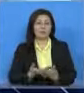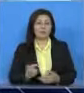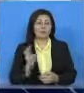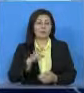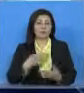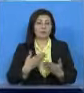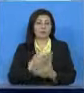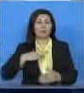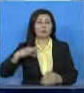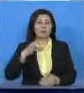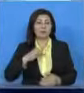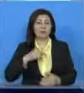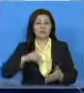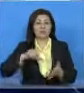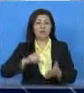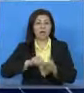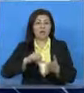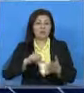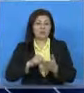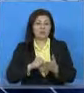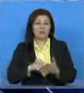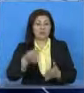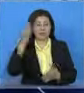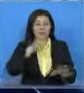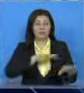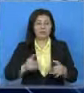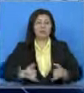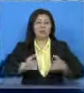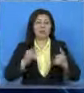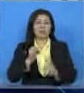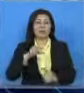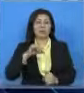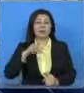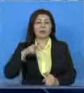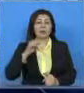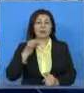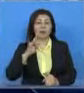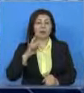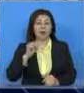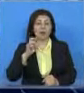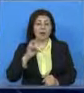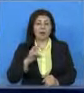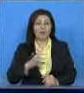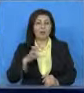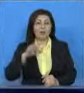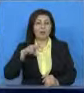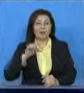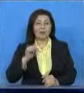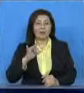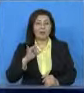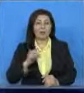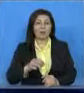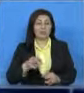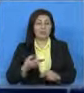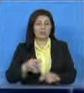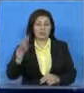прибывших в наш регион с целью участия в памятных мероприятиях, посвященных Абилхайрхану и его жене Бупайханам. Памятное